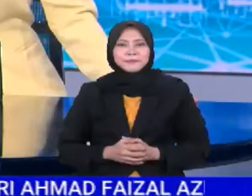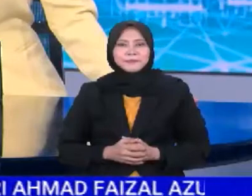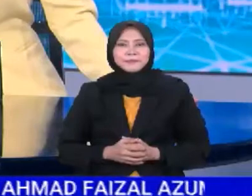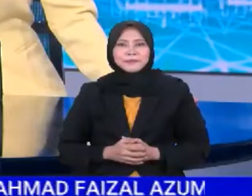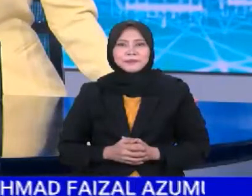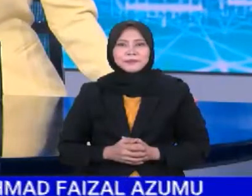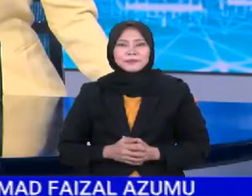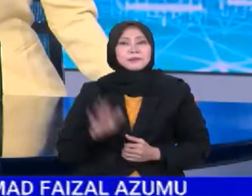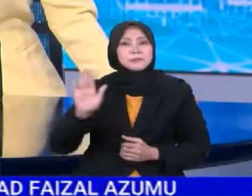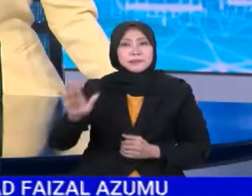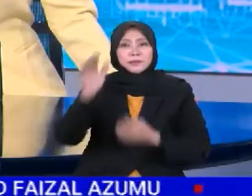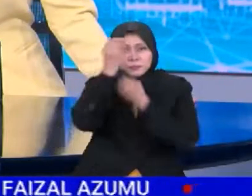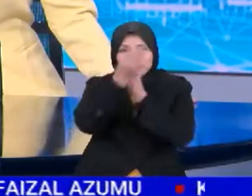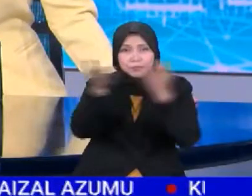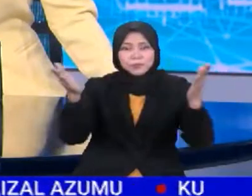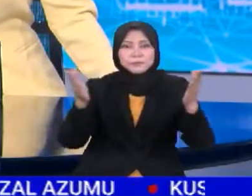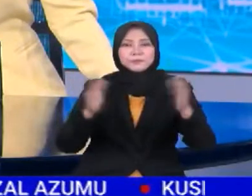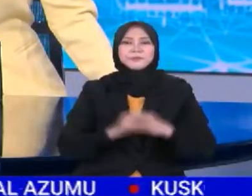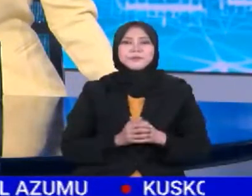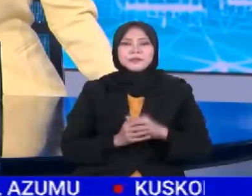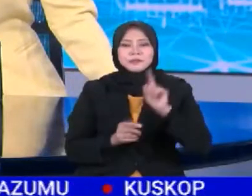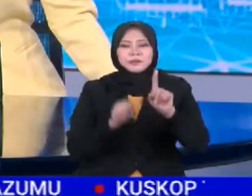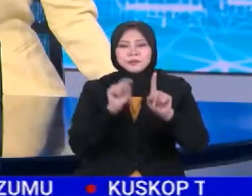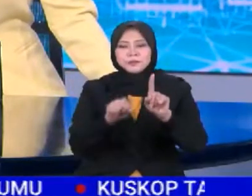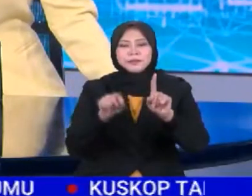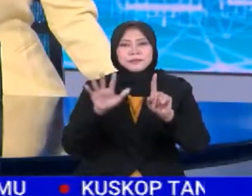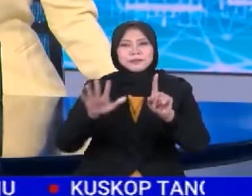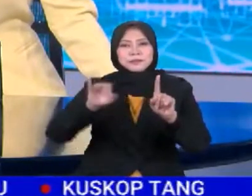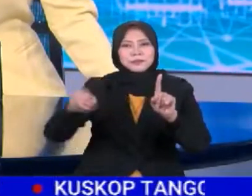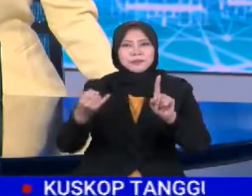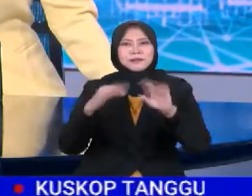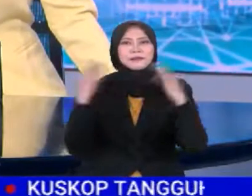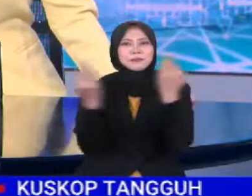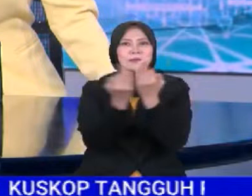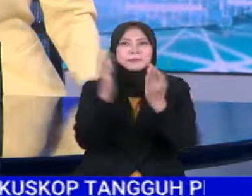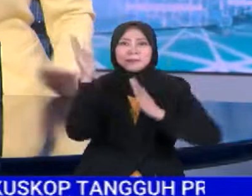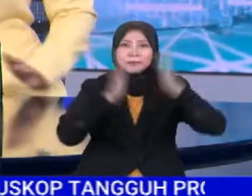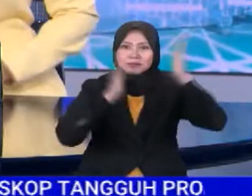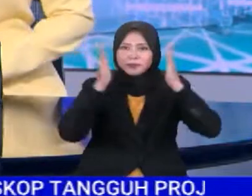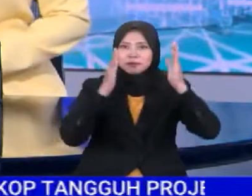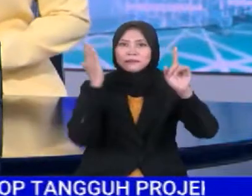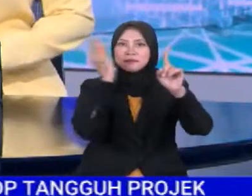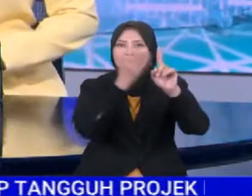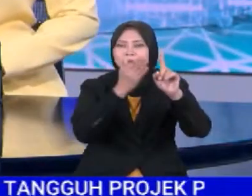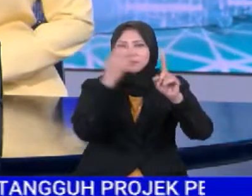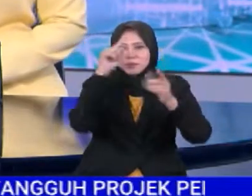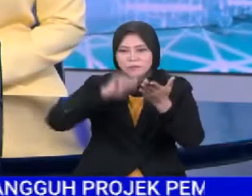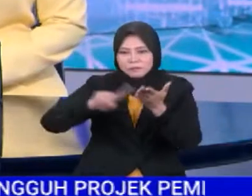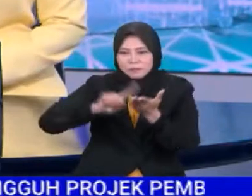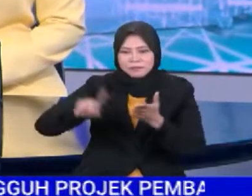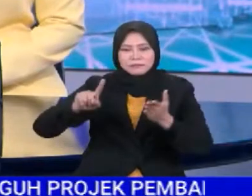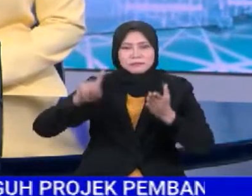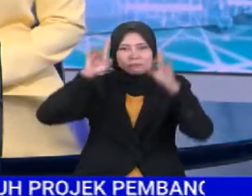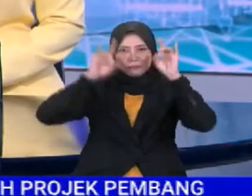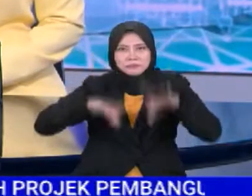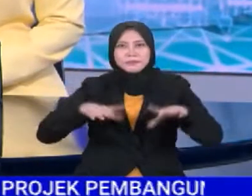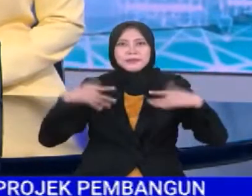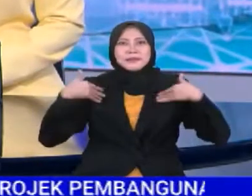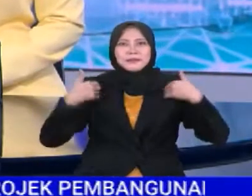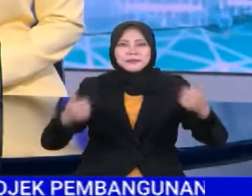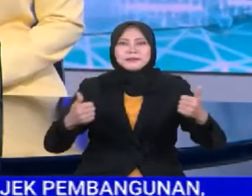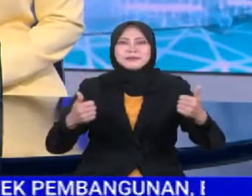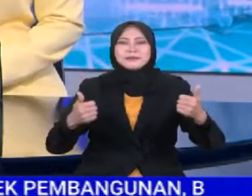Ya, dalam pada itu beliau memaklumkan 1.5 juta keluarga Malaysia disasar membuat saringan kesihatan